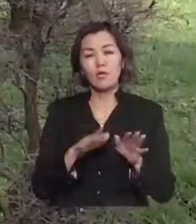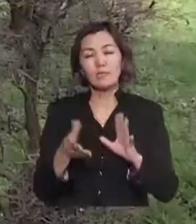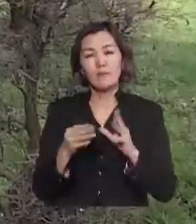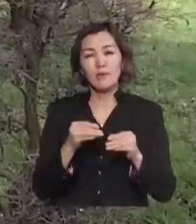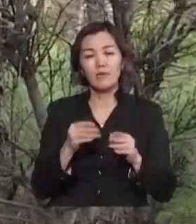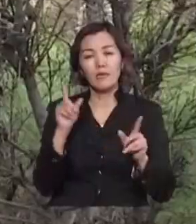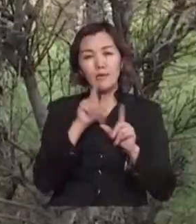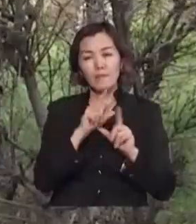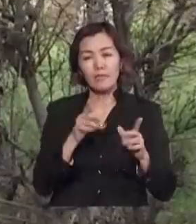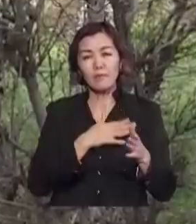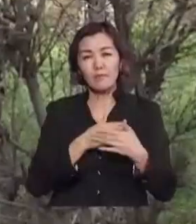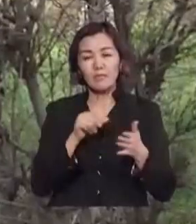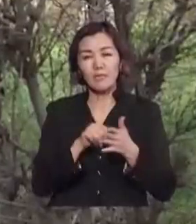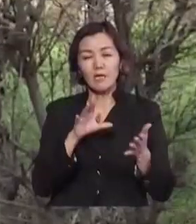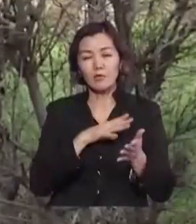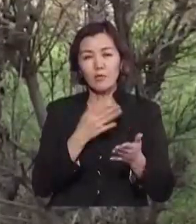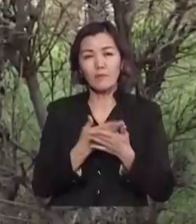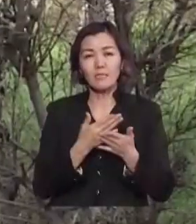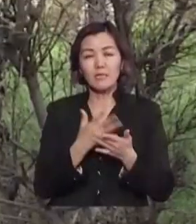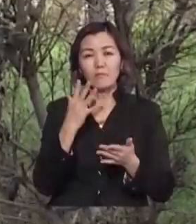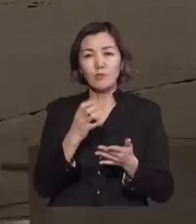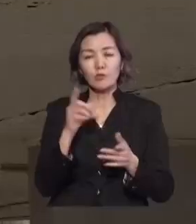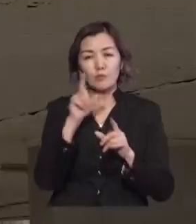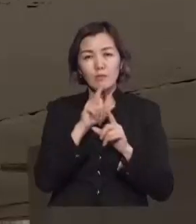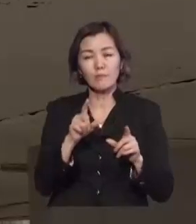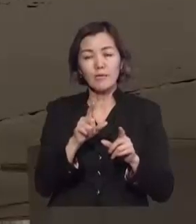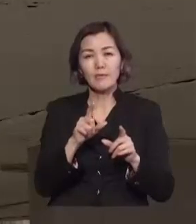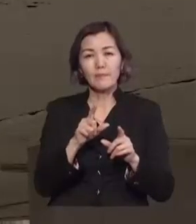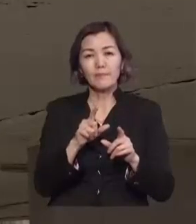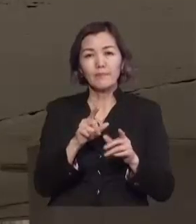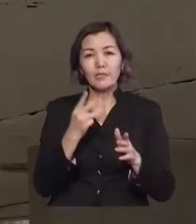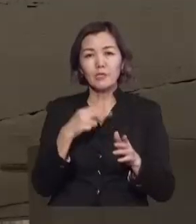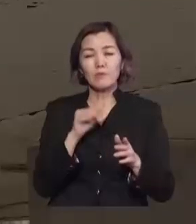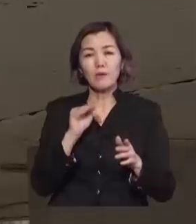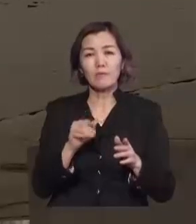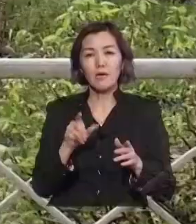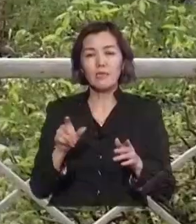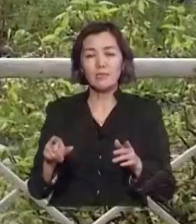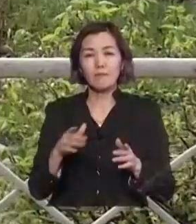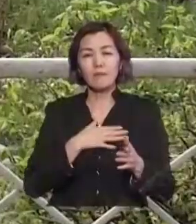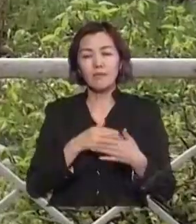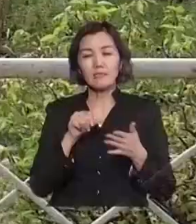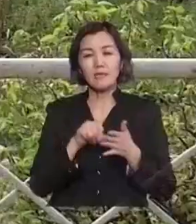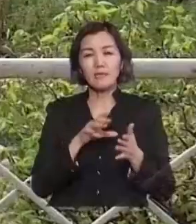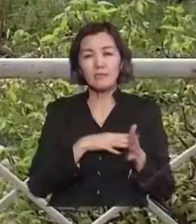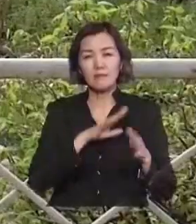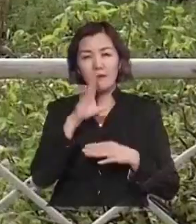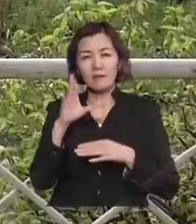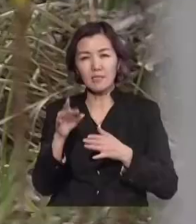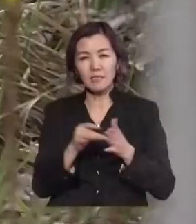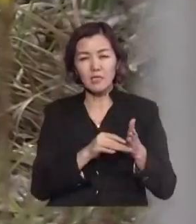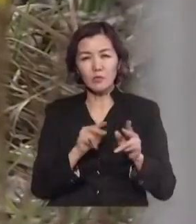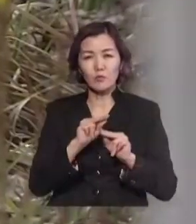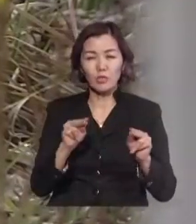барлық мекемелері белсене қатысуда. Мәселен, 500-ге жуық білім беру ұйымының өзінен 20 мыңға жуық азамат атсалысты. Таңмен таласа, ұстаздар